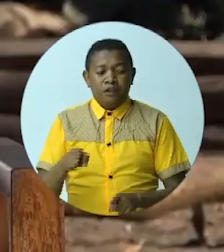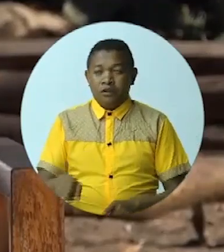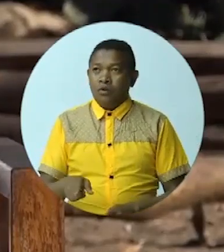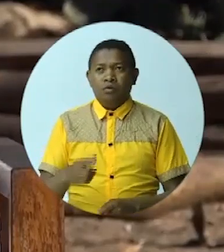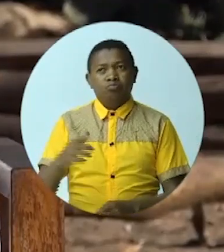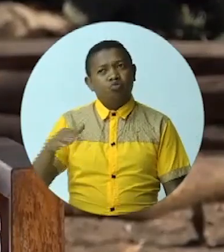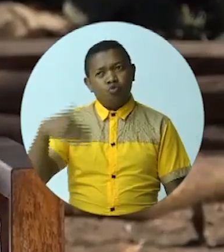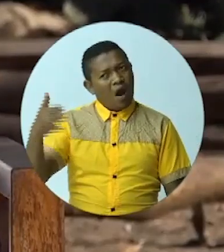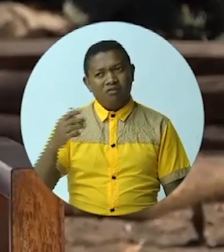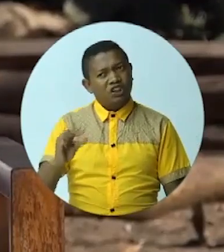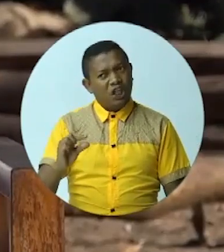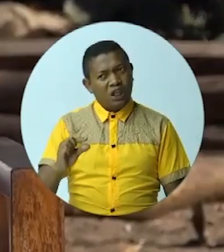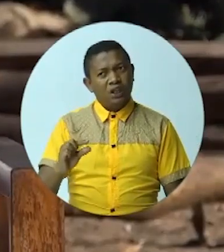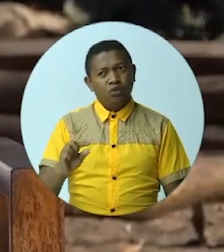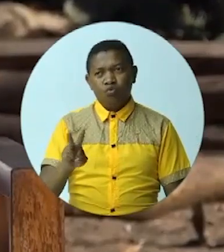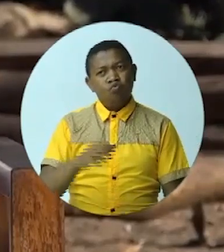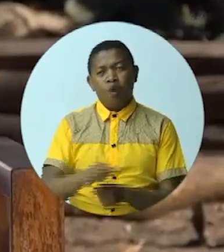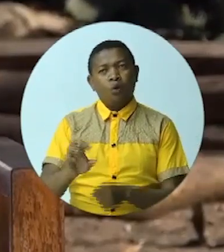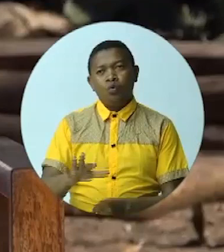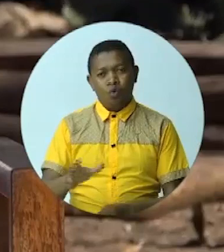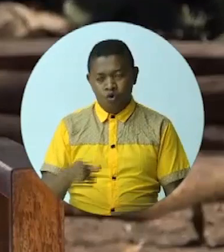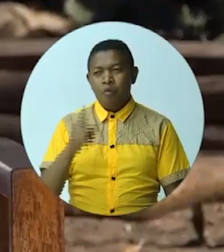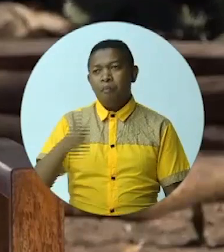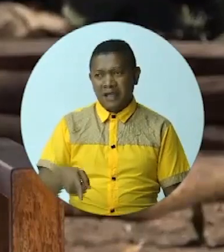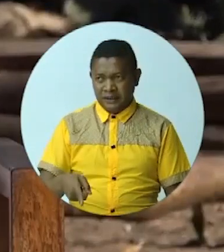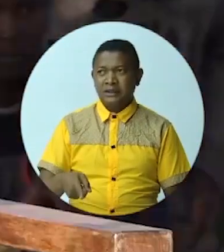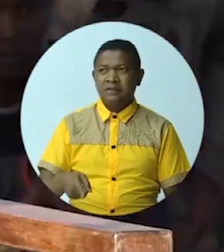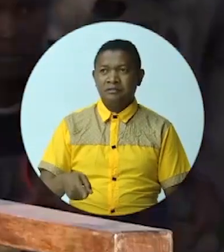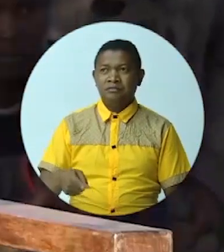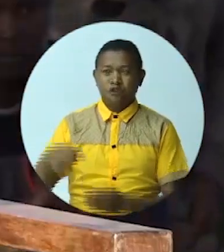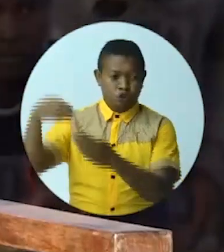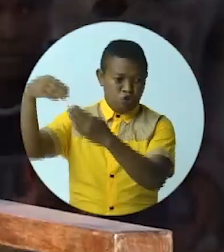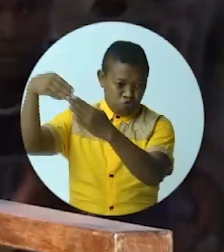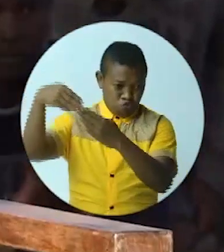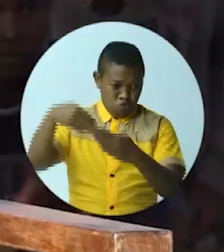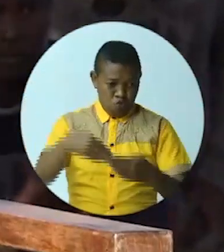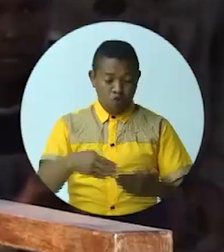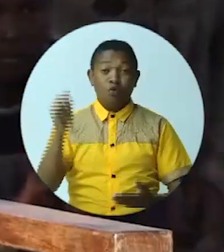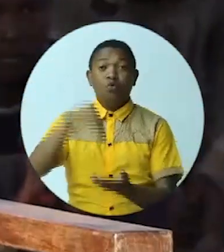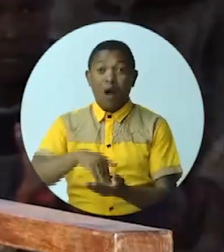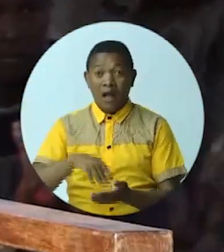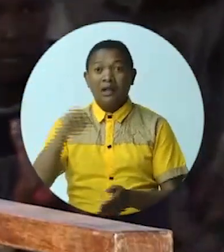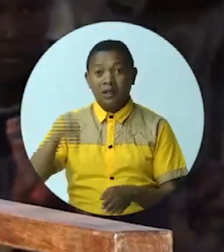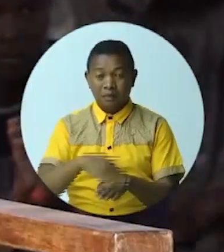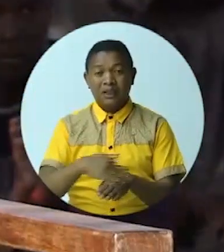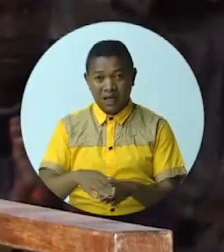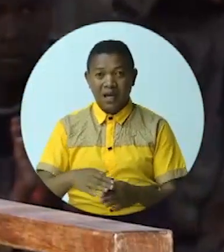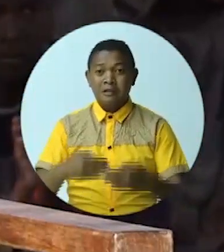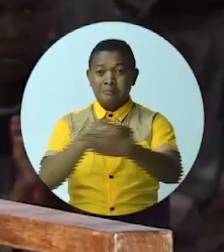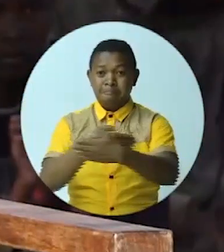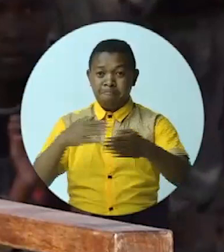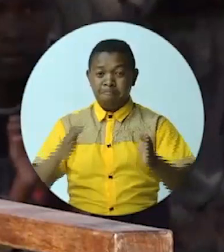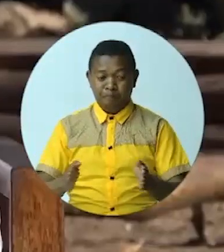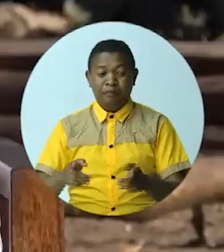any conteneur anankitelo no mitondra ny usine nutricette eto Madagasikara ary tsy eto Madagasikara fa